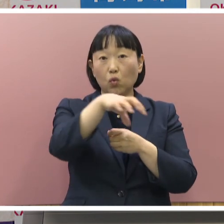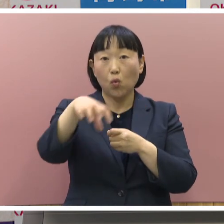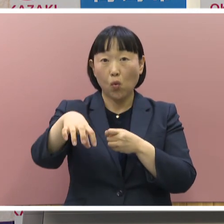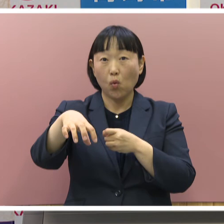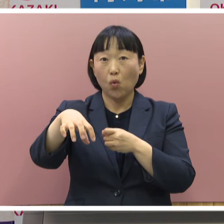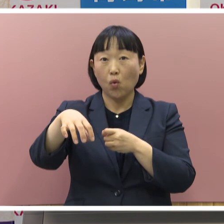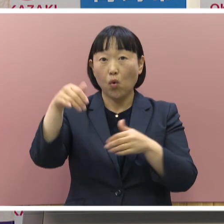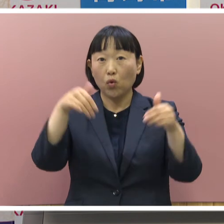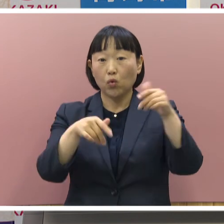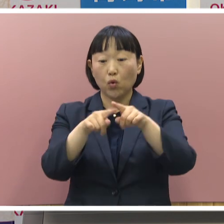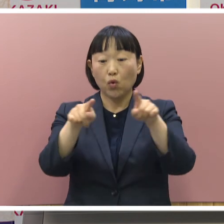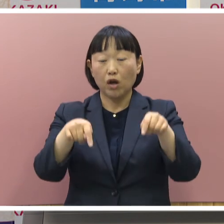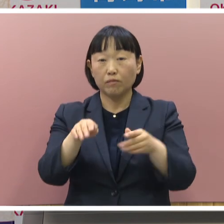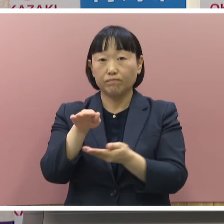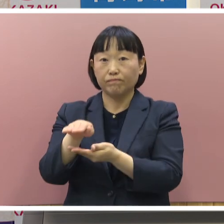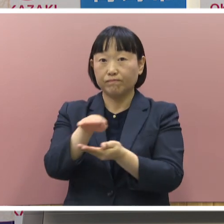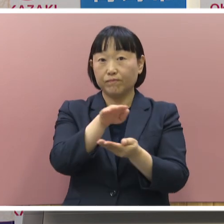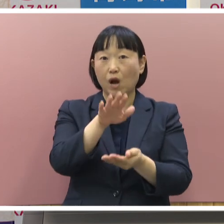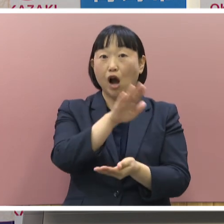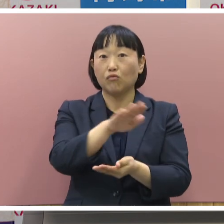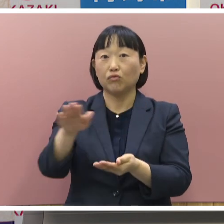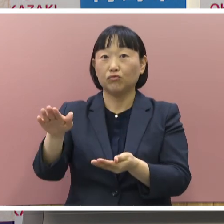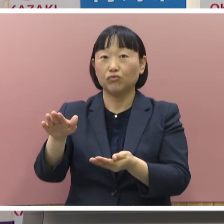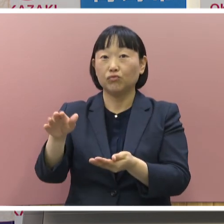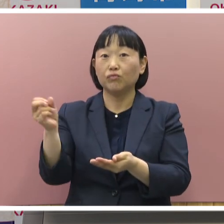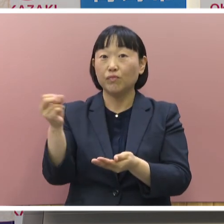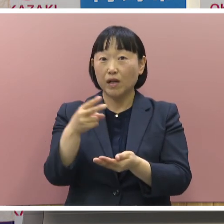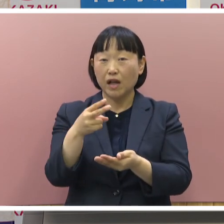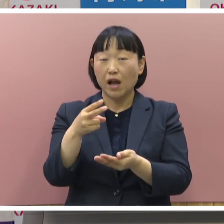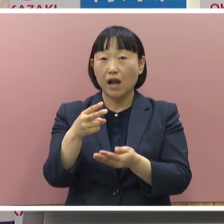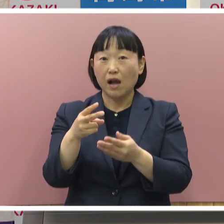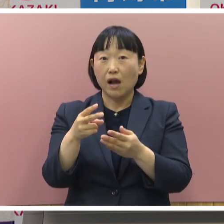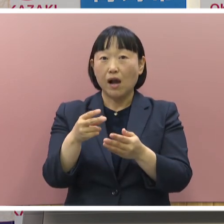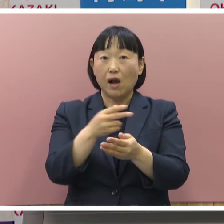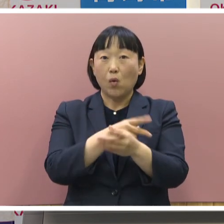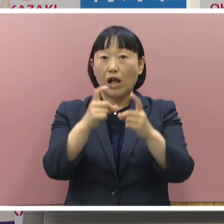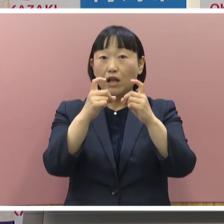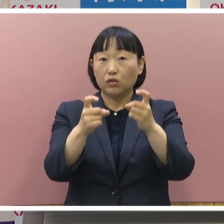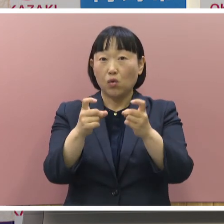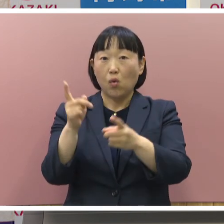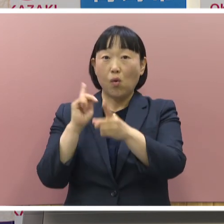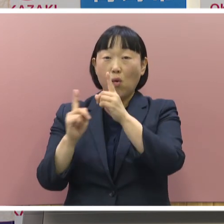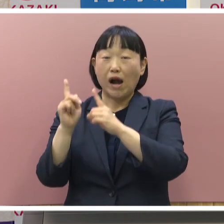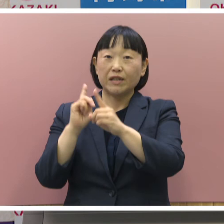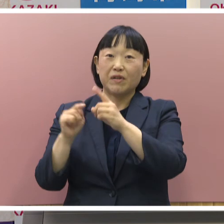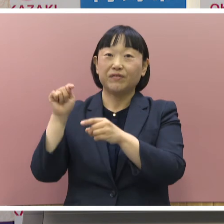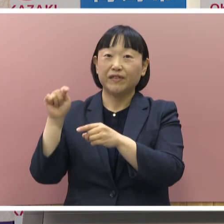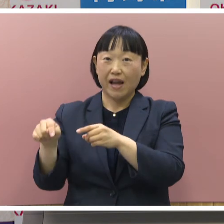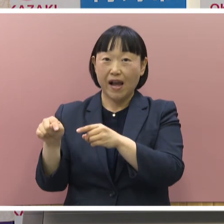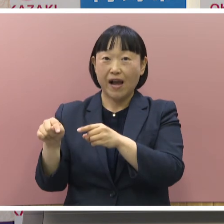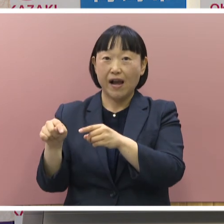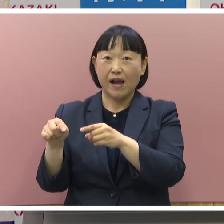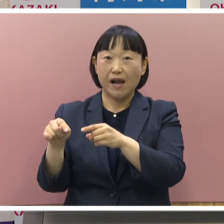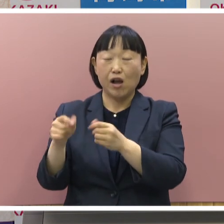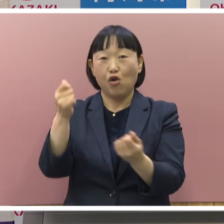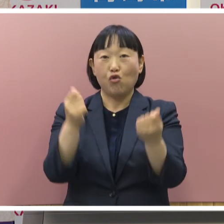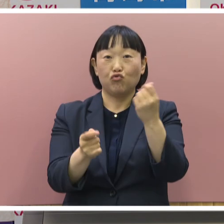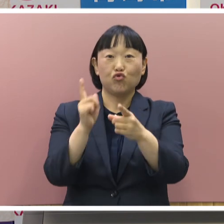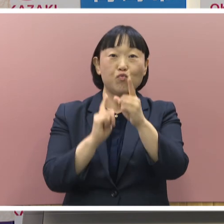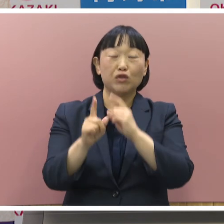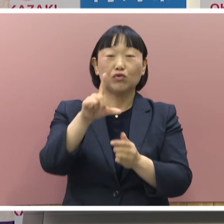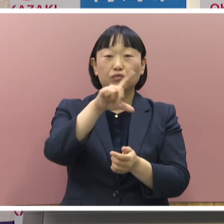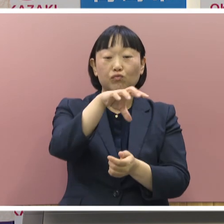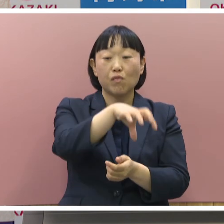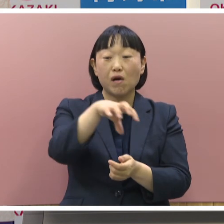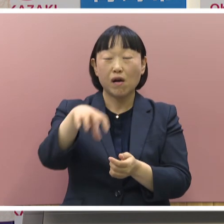にも投票用紙を設置いたします。また岡崎城下家康公秋祭りや岡崎車祭り